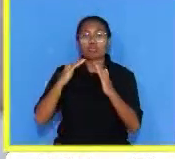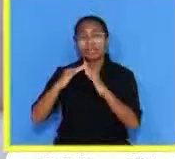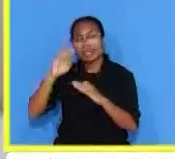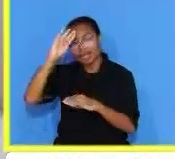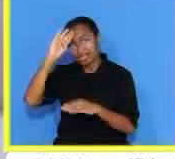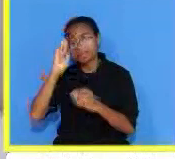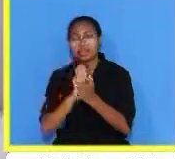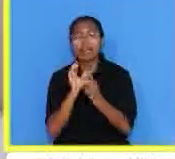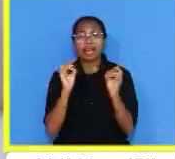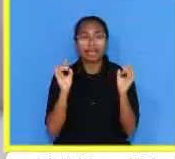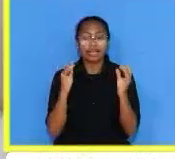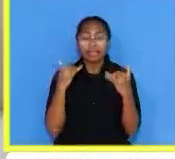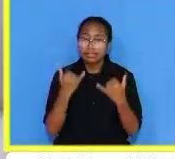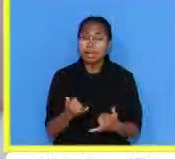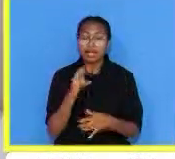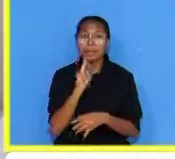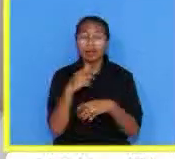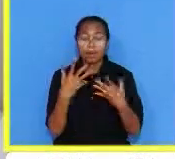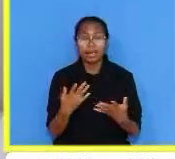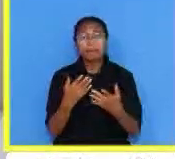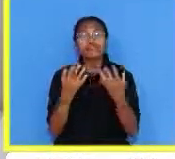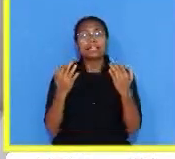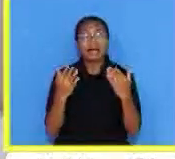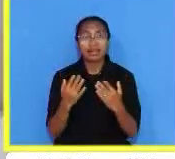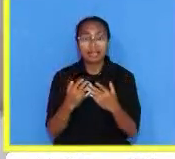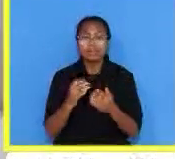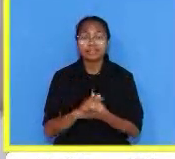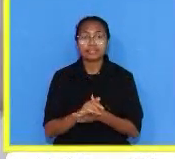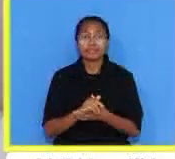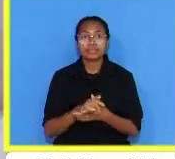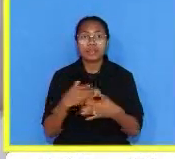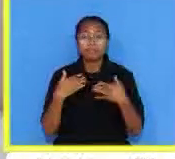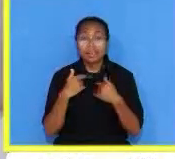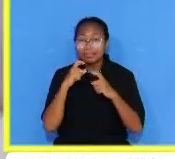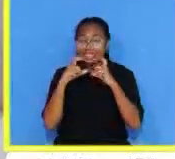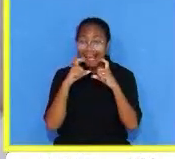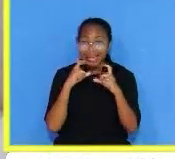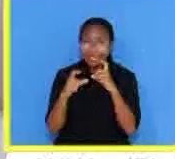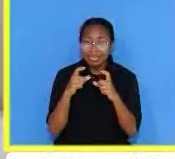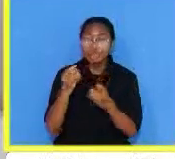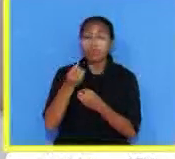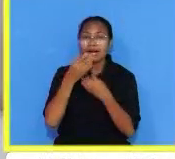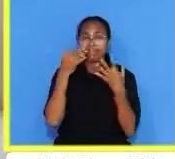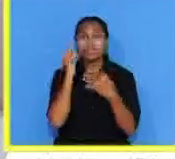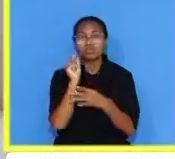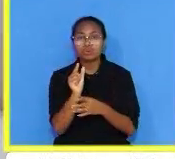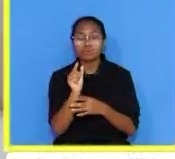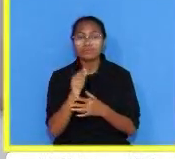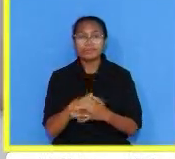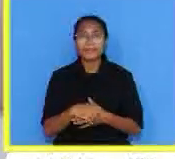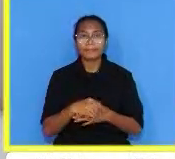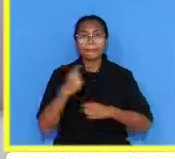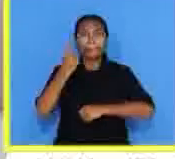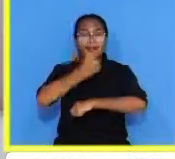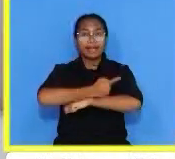sakit. Jadi sekarang bagaimana masyarakat mencari informasi untuk